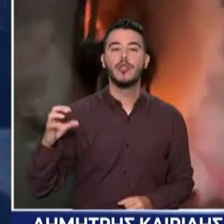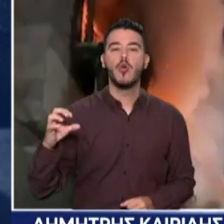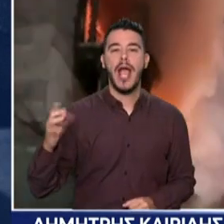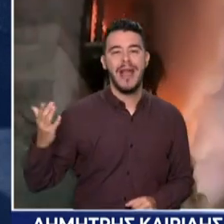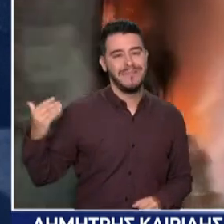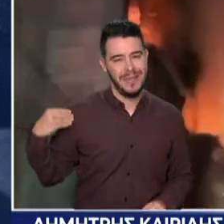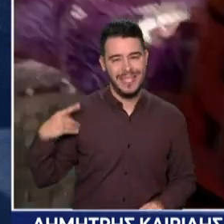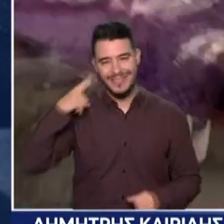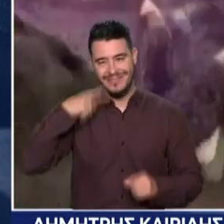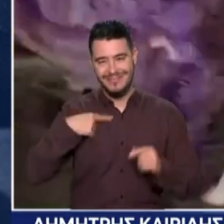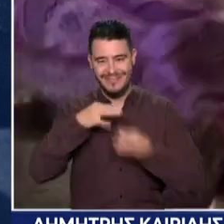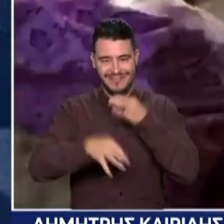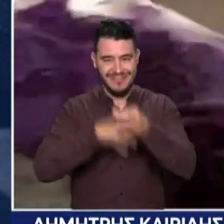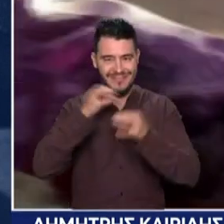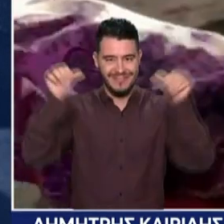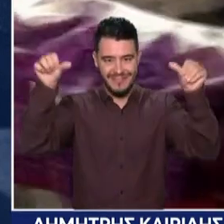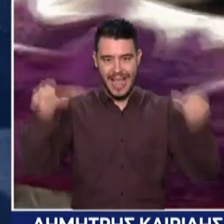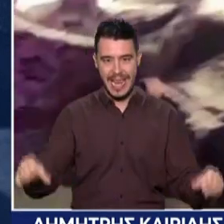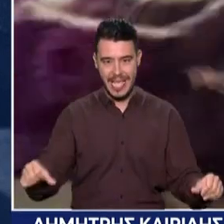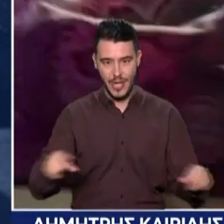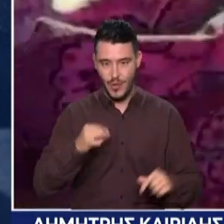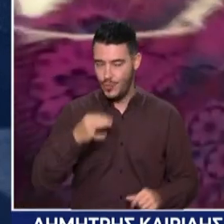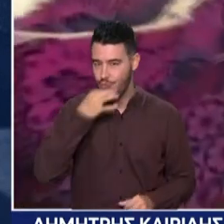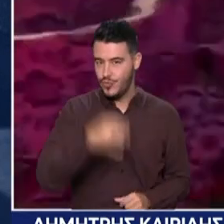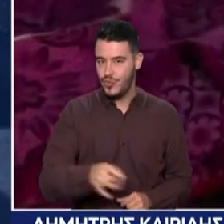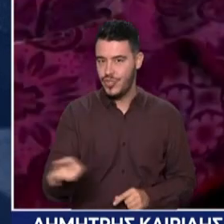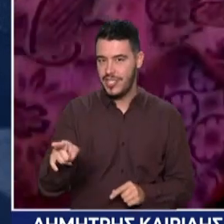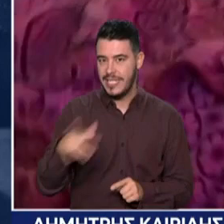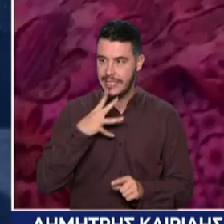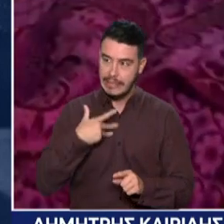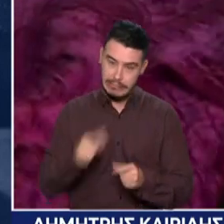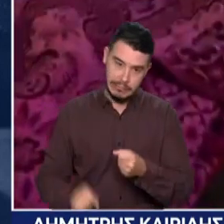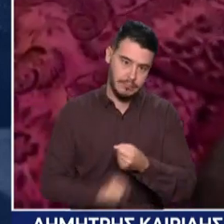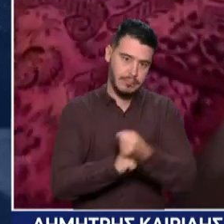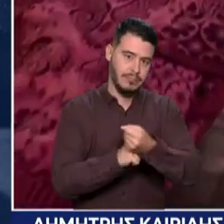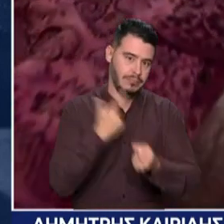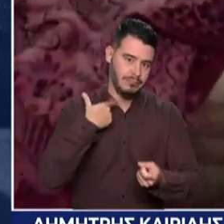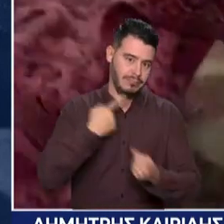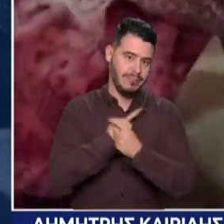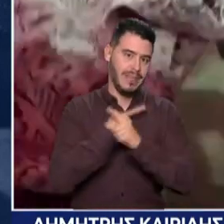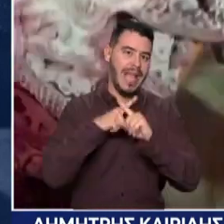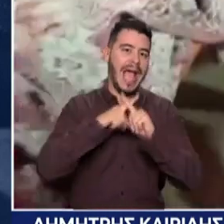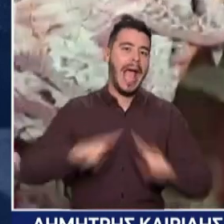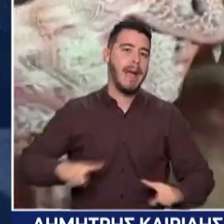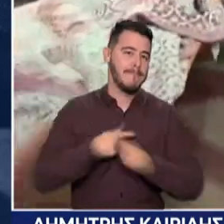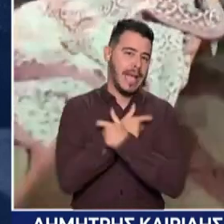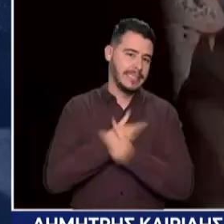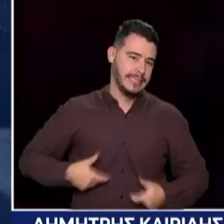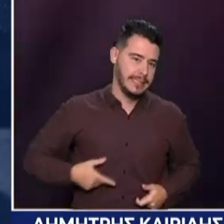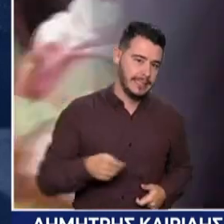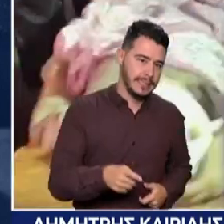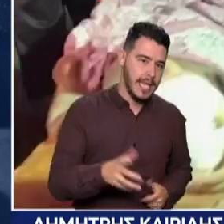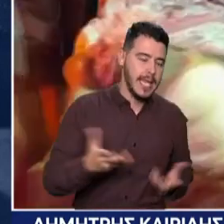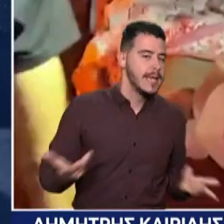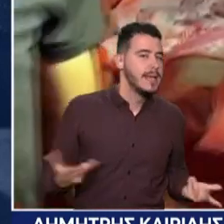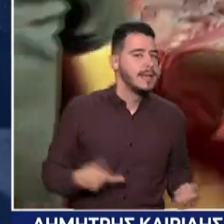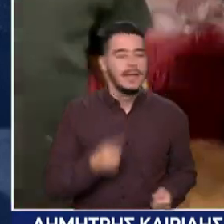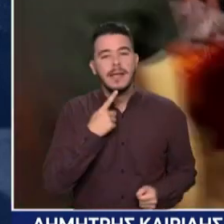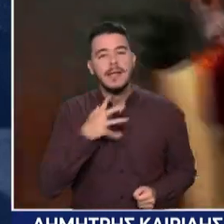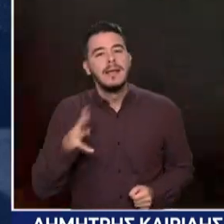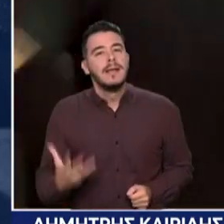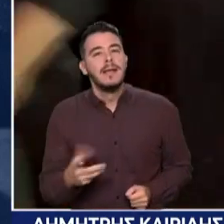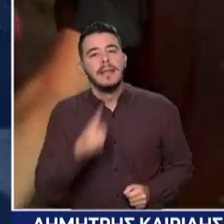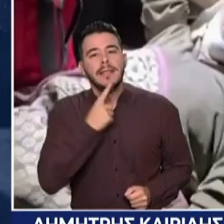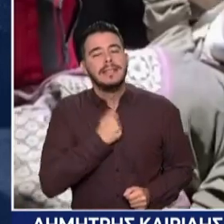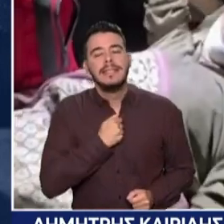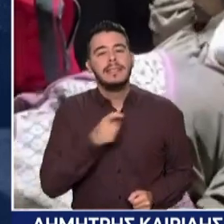έκανε νωρίτερα και το ότι πια δεν προσπαθεί ούτε καν να φαίνεται στη μέση, αλλά παίρνει μια πολύ σαφή